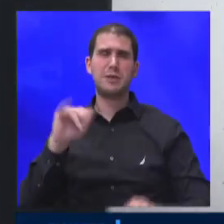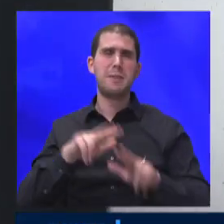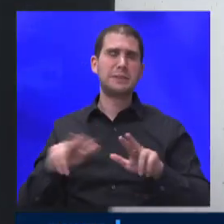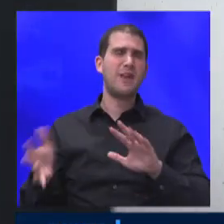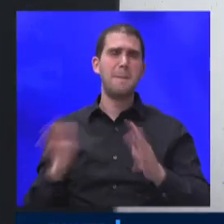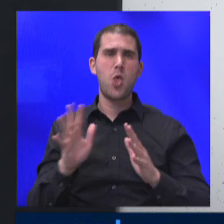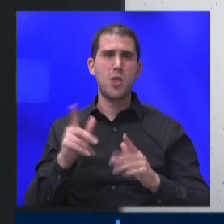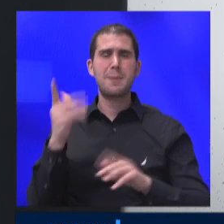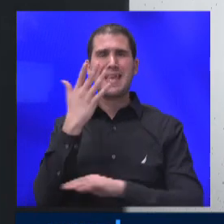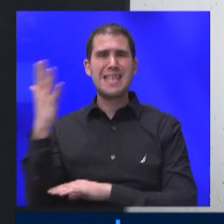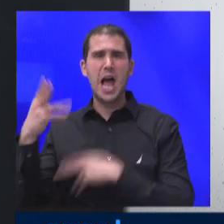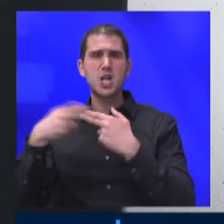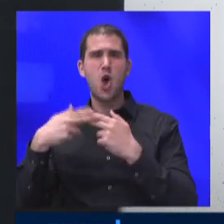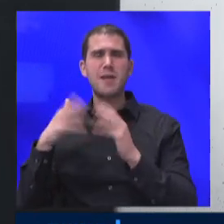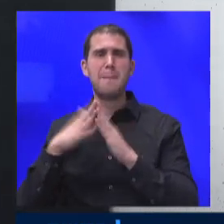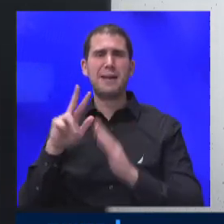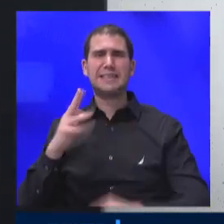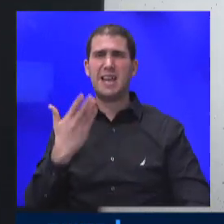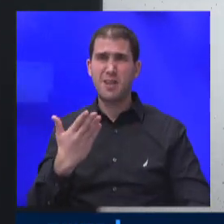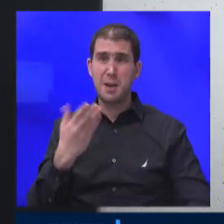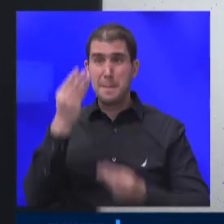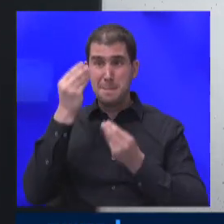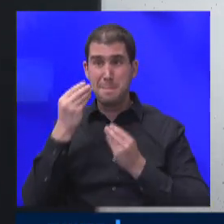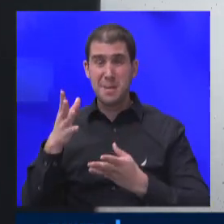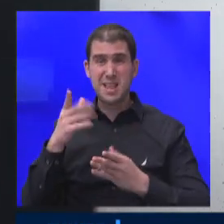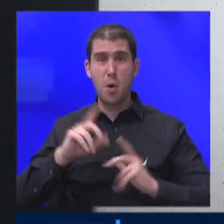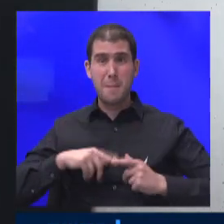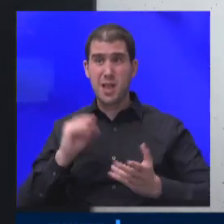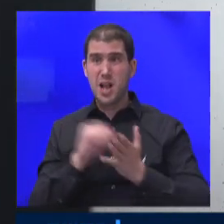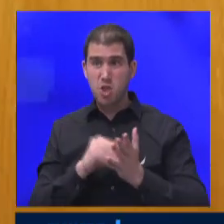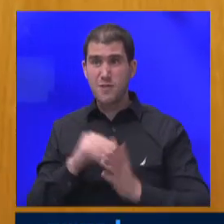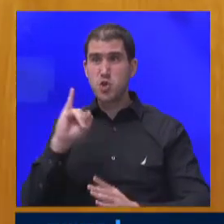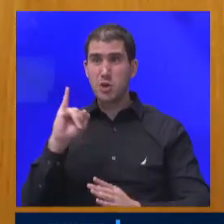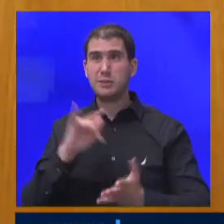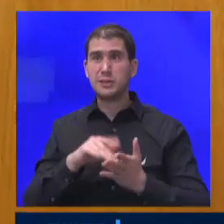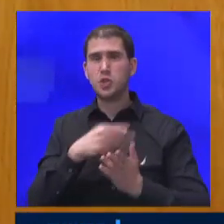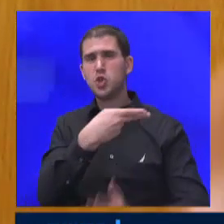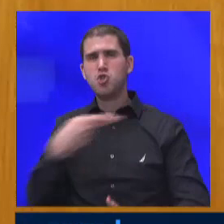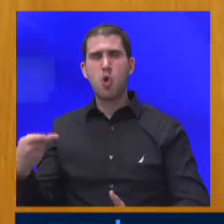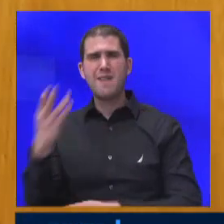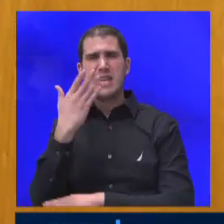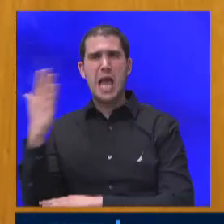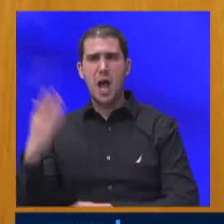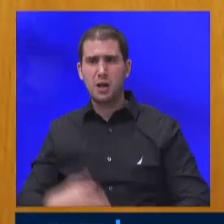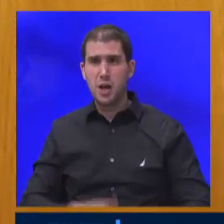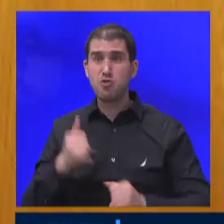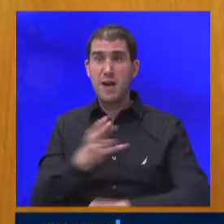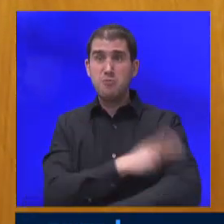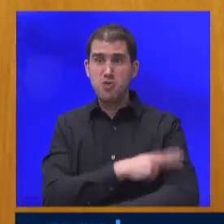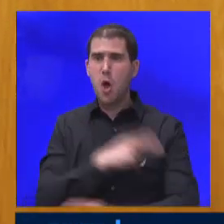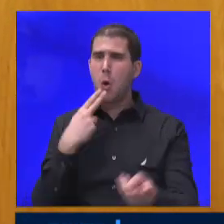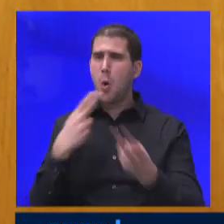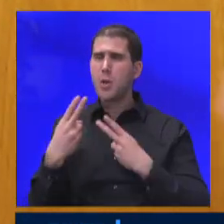לבית ספפה. בדיווח של מד"א נכתב כי יוסף נמצא שוכב ביער. עכשיו המשטרה, מה היא עונה לשאלת בני